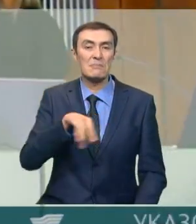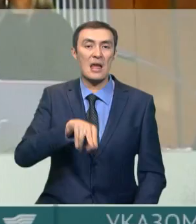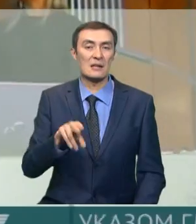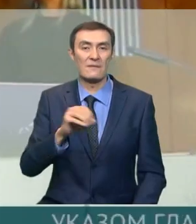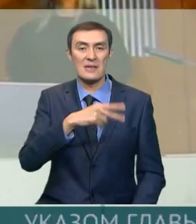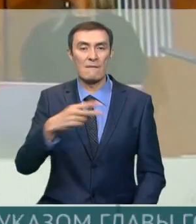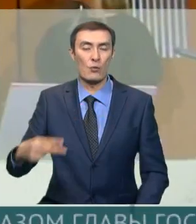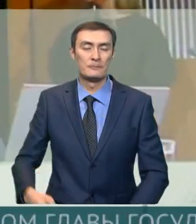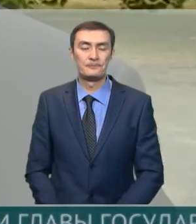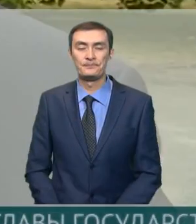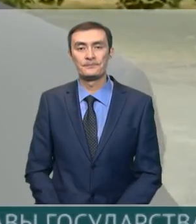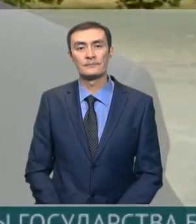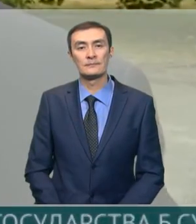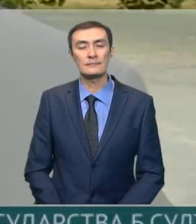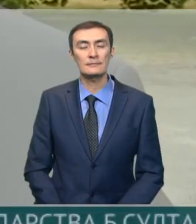евро.